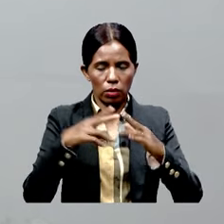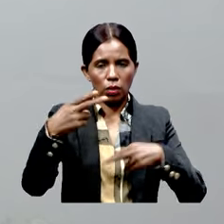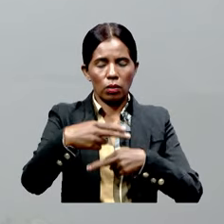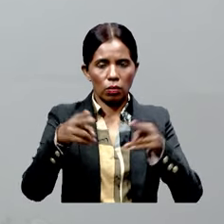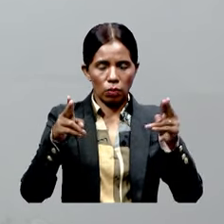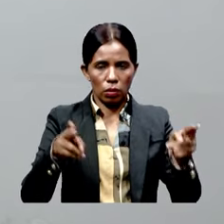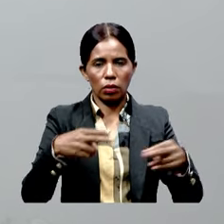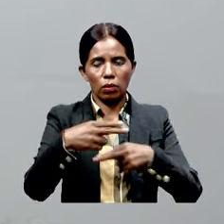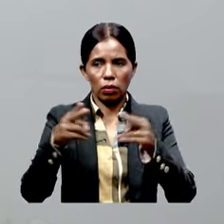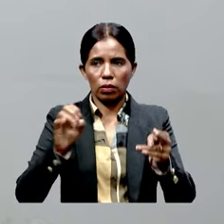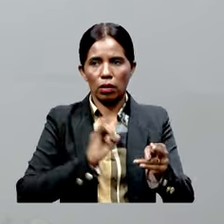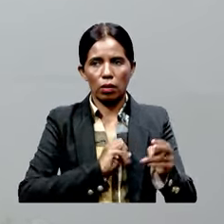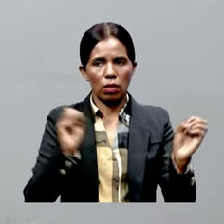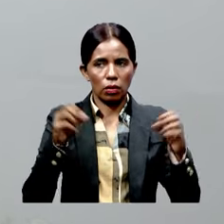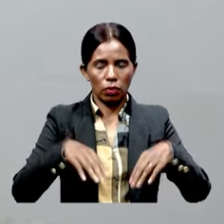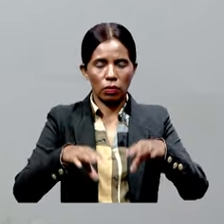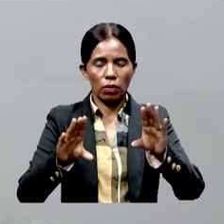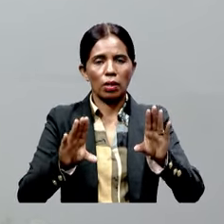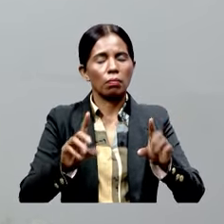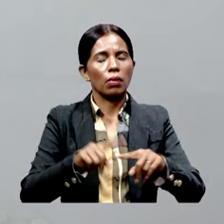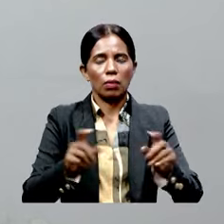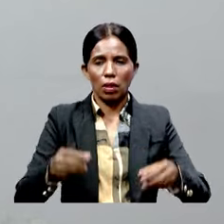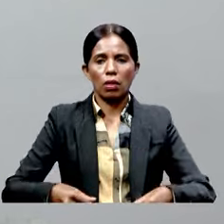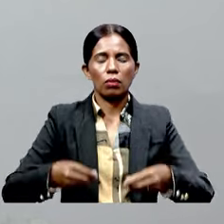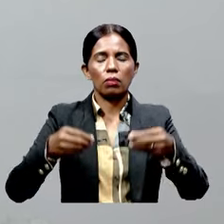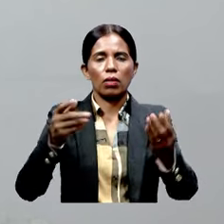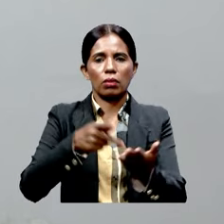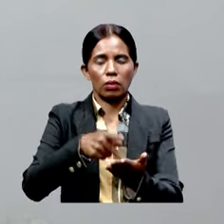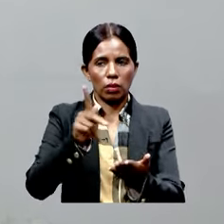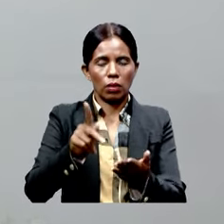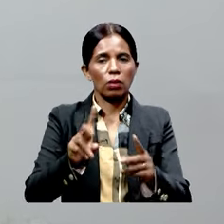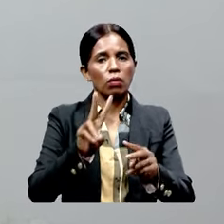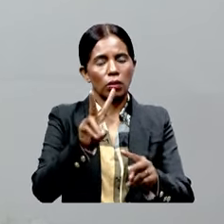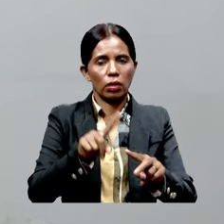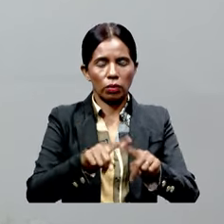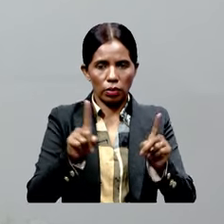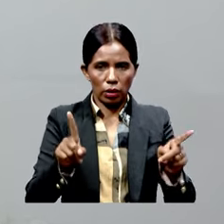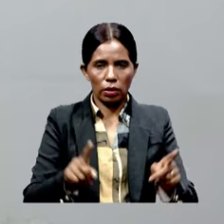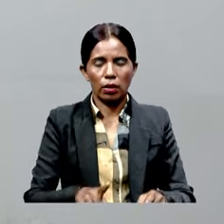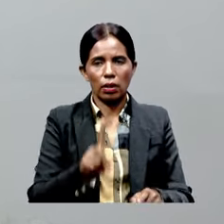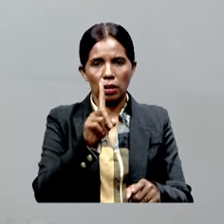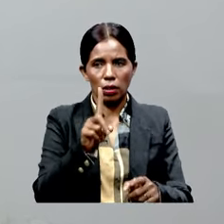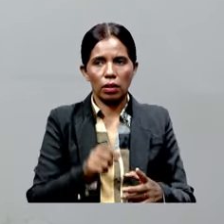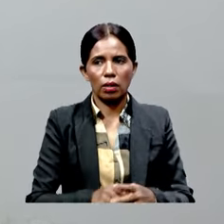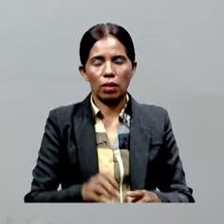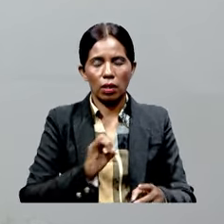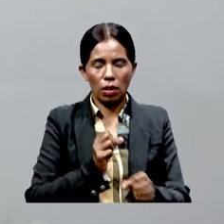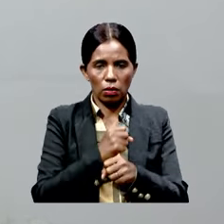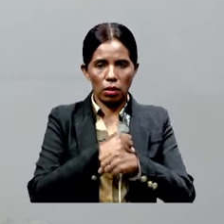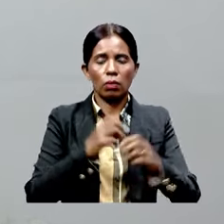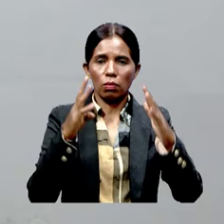kuartu kuartu ho uma mebe hau la fa mebe fo aluga de. Ida ne ruane la hanesa. Ida fali dia hau konstrui